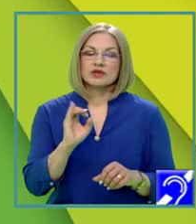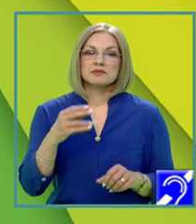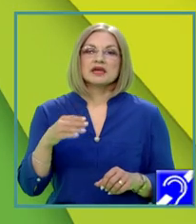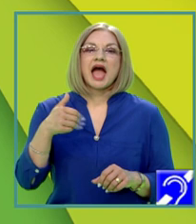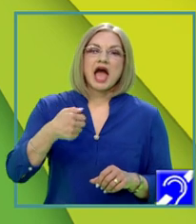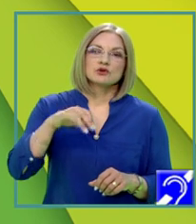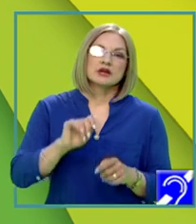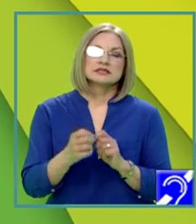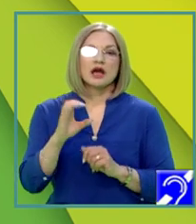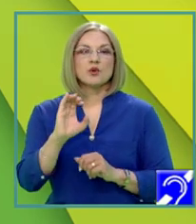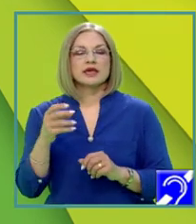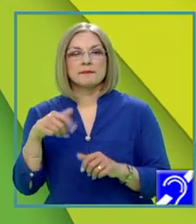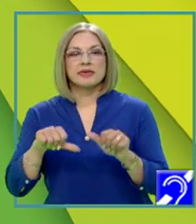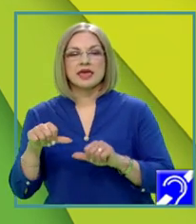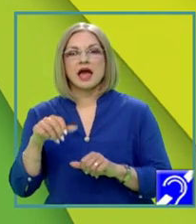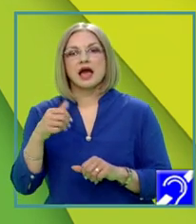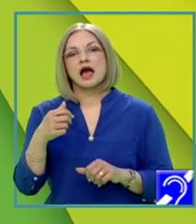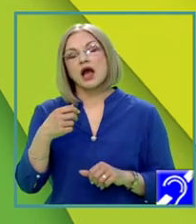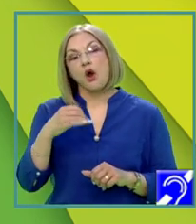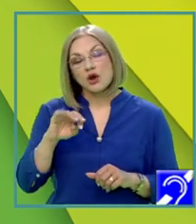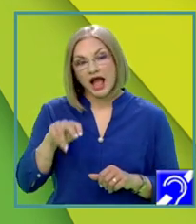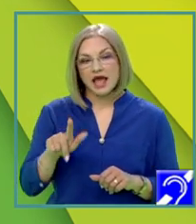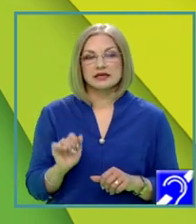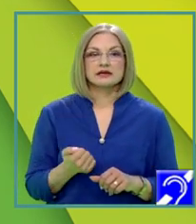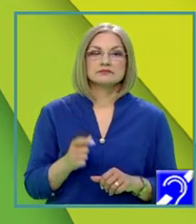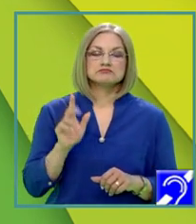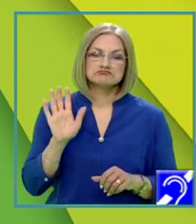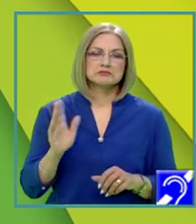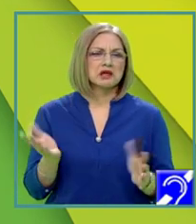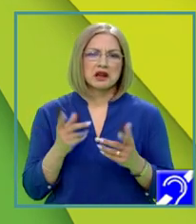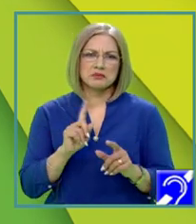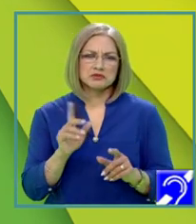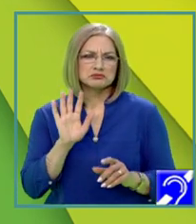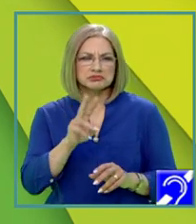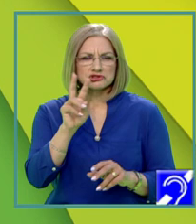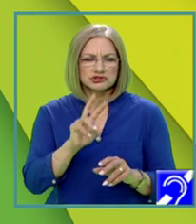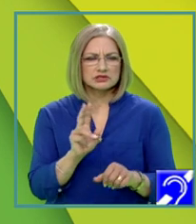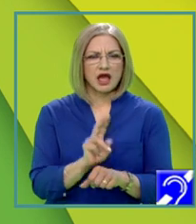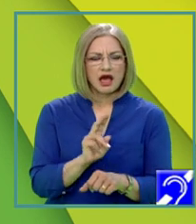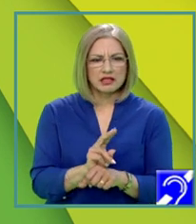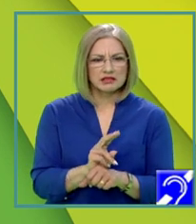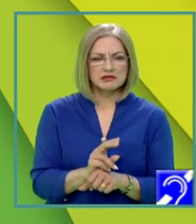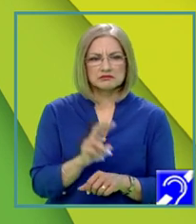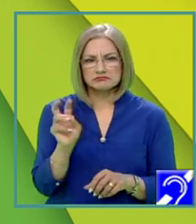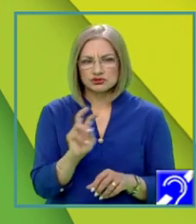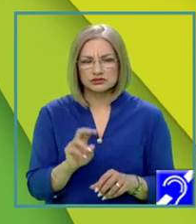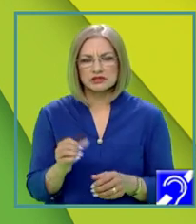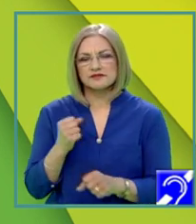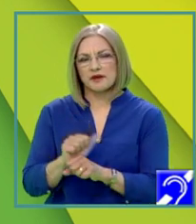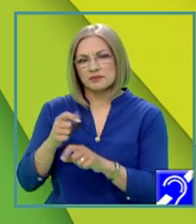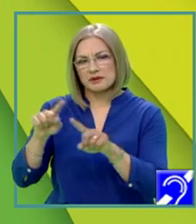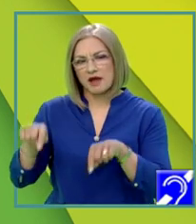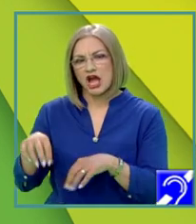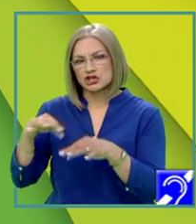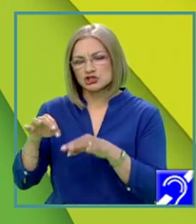chimie organică nu vă grăbiți Citiți cu calde cu răbdare cu atenție enunțurile subiectelor le rezolvați pe ciornă dar